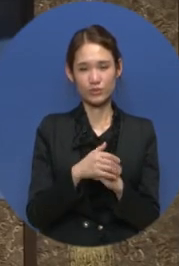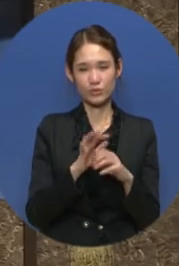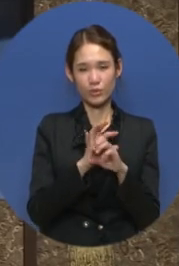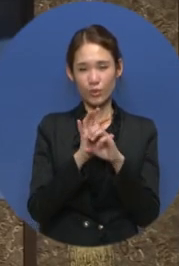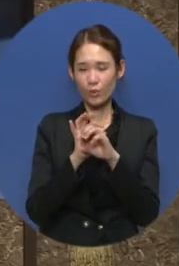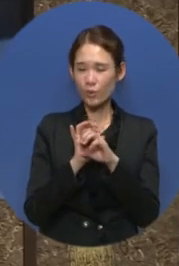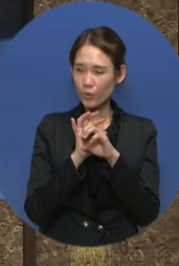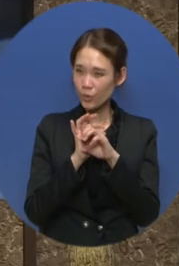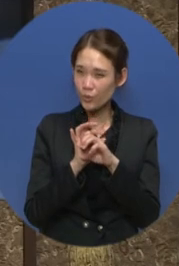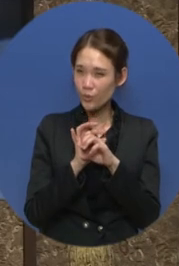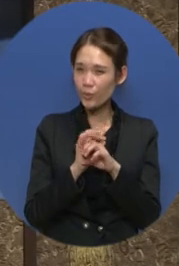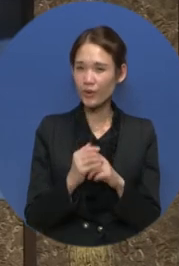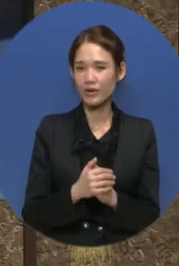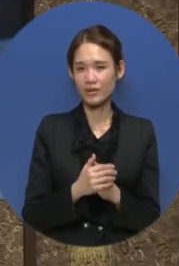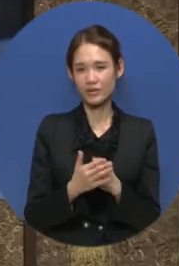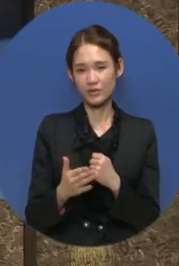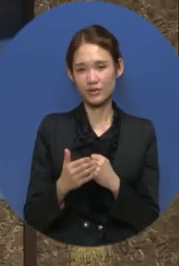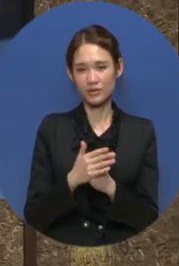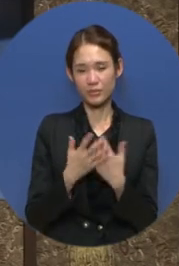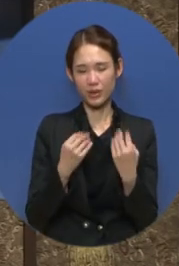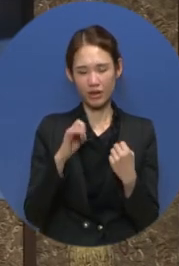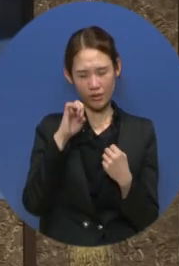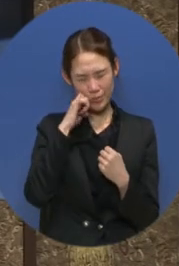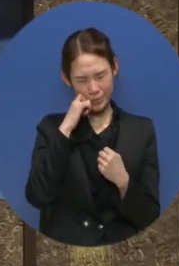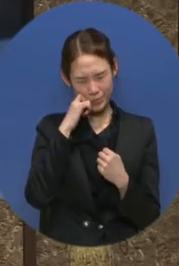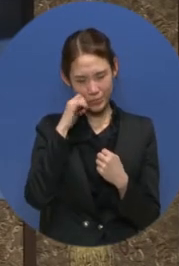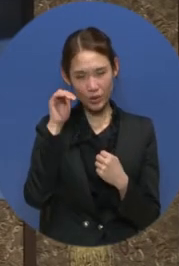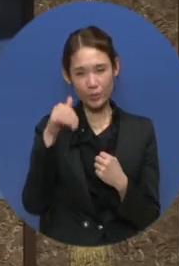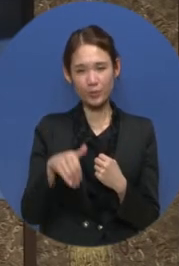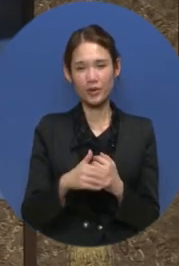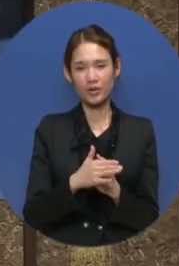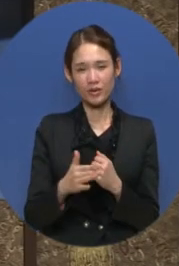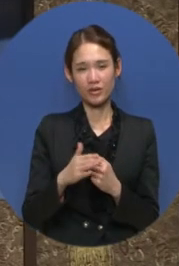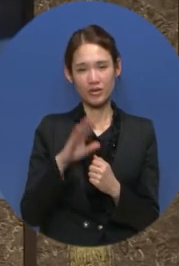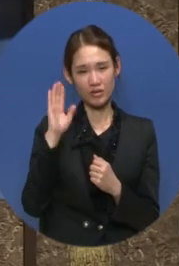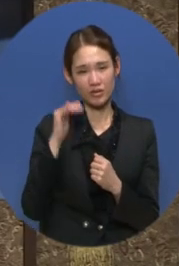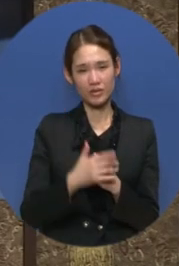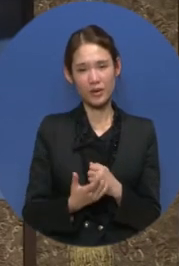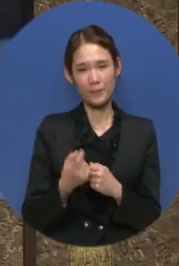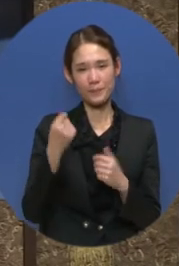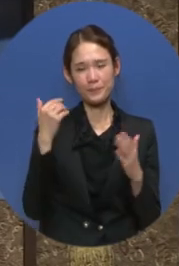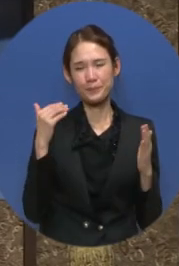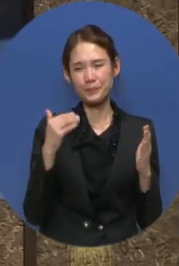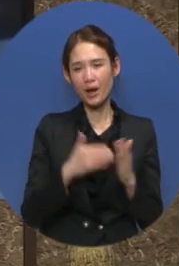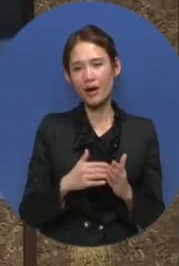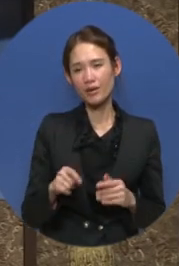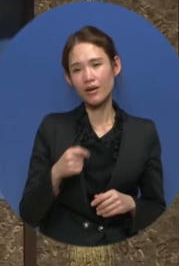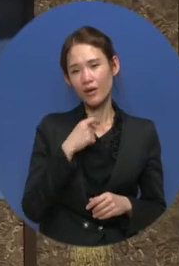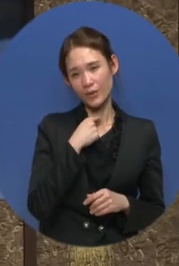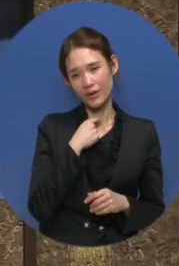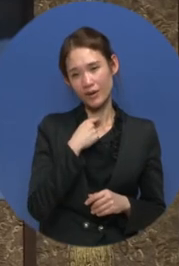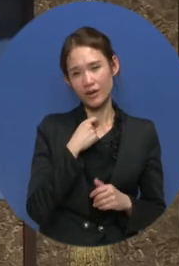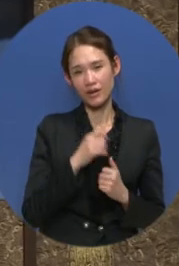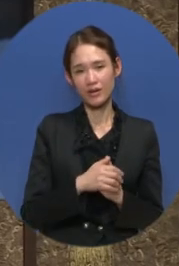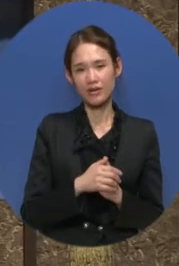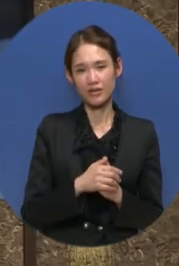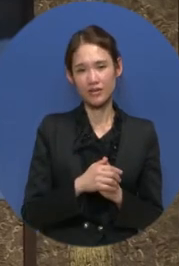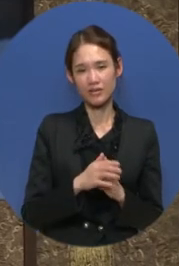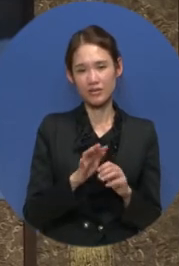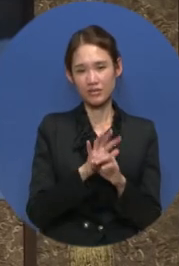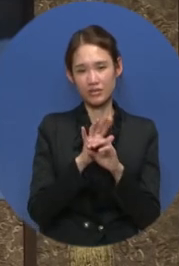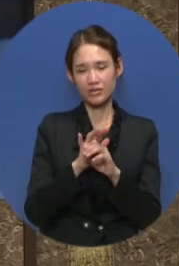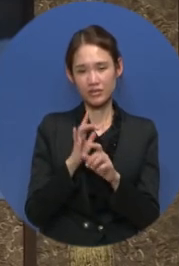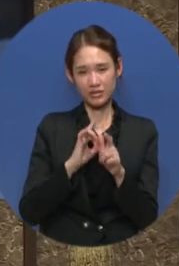이게 좀 요즘 코로나 때문에 많이 어렵잖아요. 네. 앞으로 빨리 코로나가 좀 끝나기를 바라고요. 예. 또 우리가